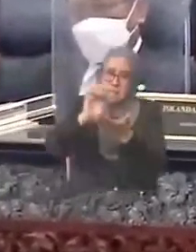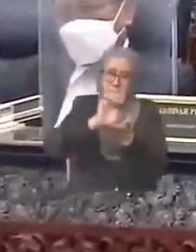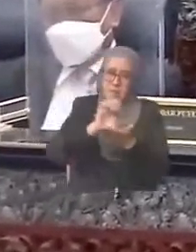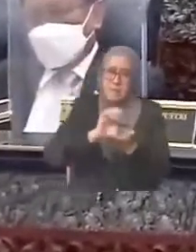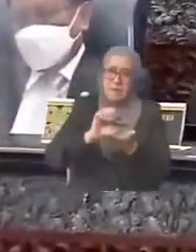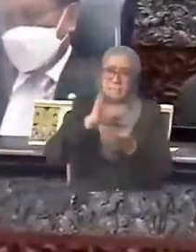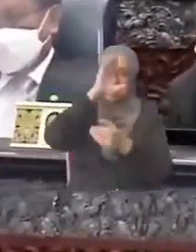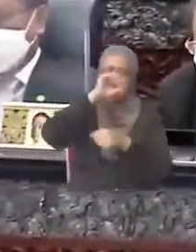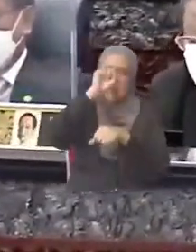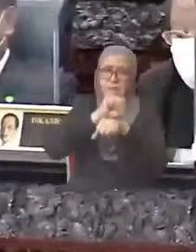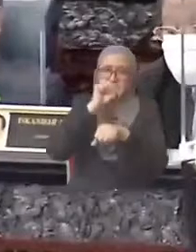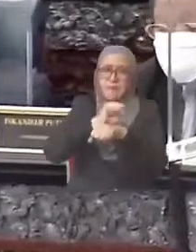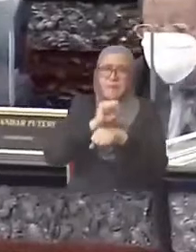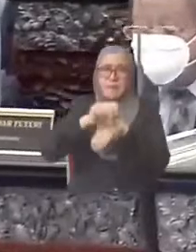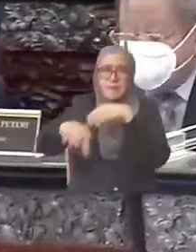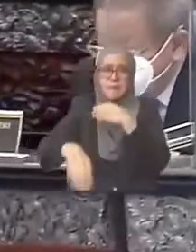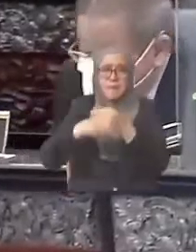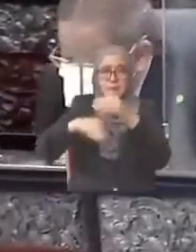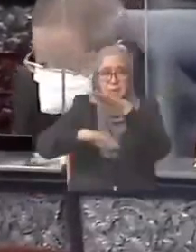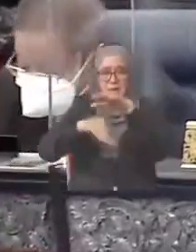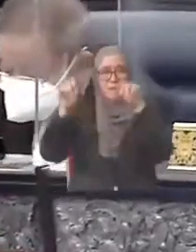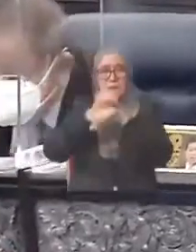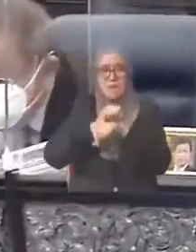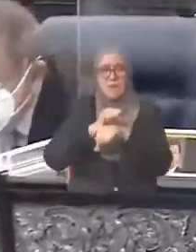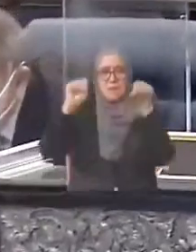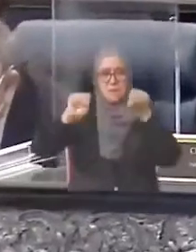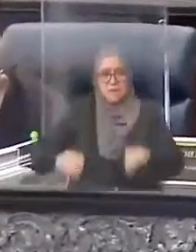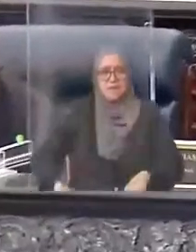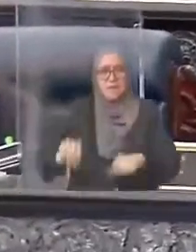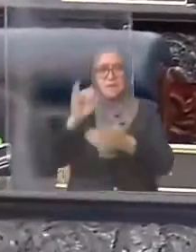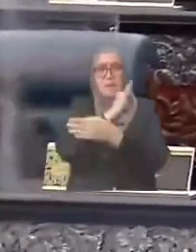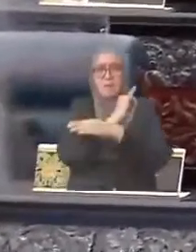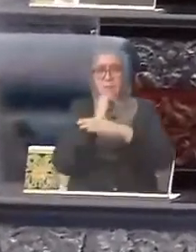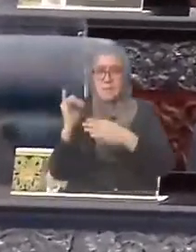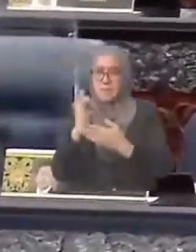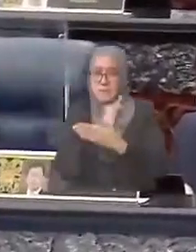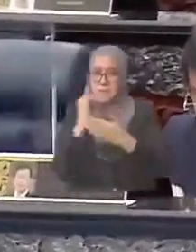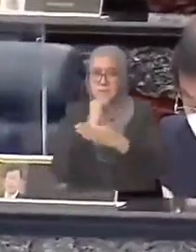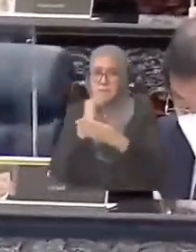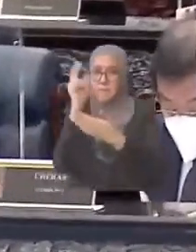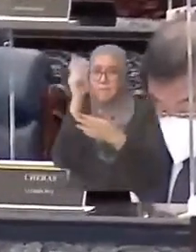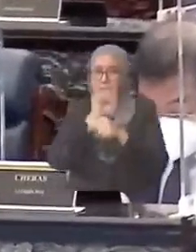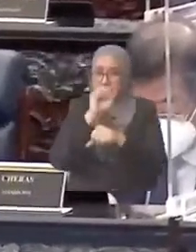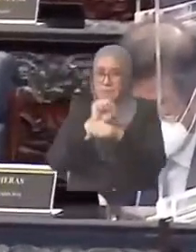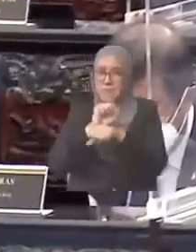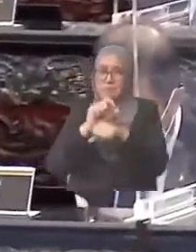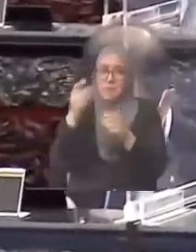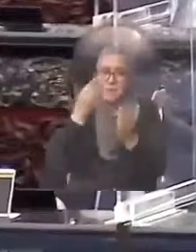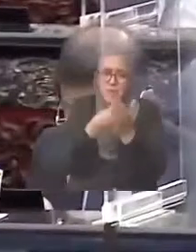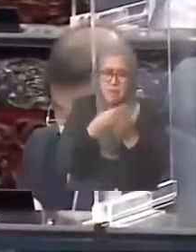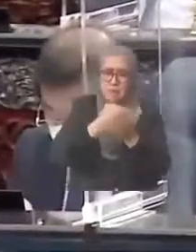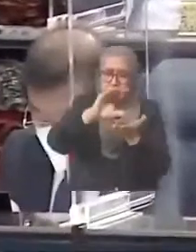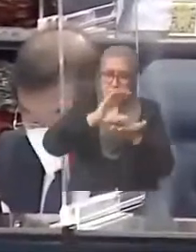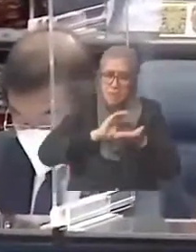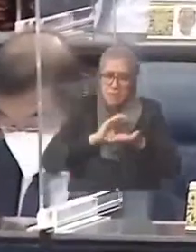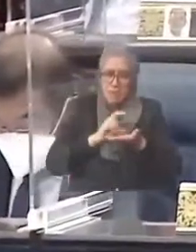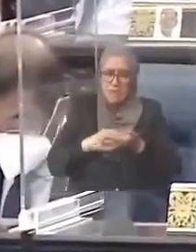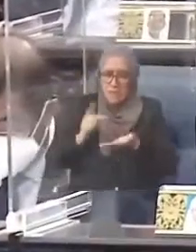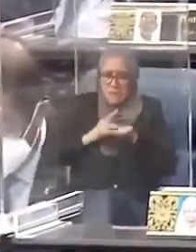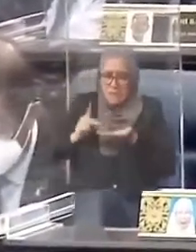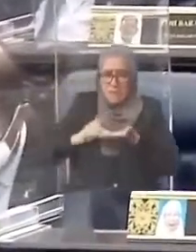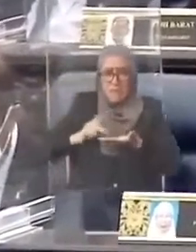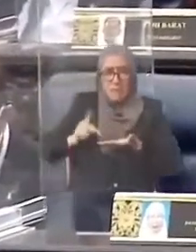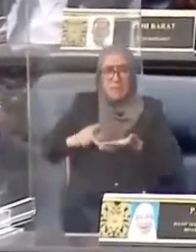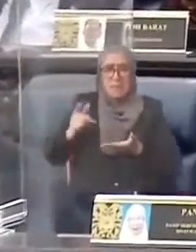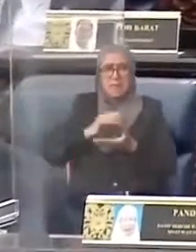dibawah sistem insurance pekerjaan uang yang diperolehi beliau belanjakan sebaiknya untuk menarik warga Sementara